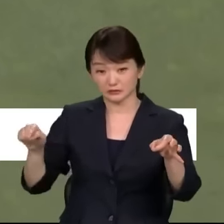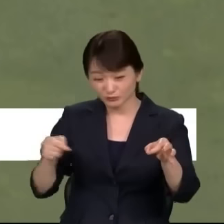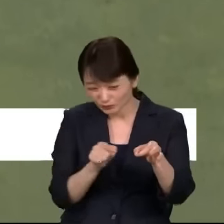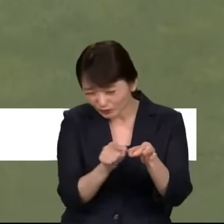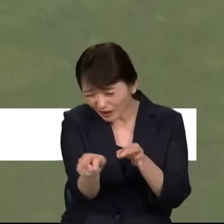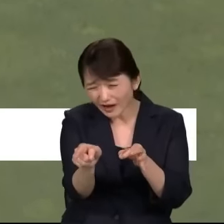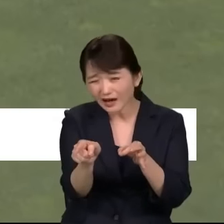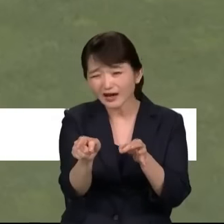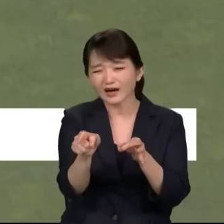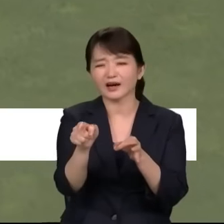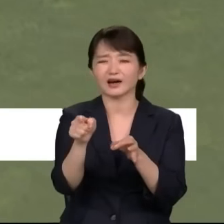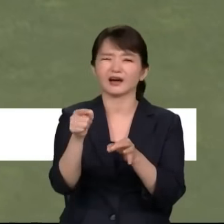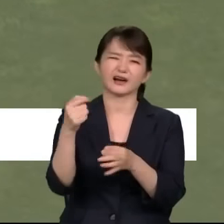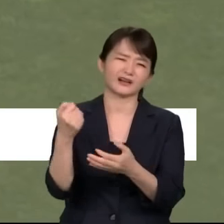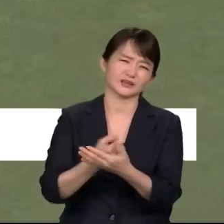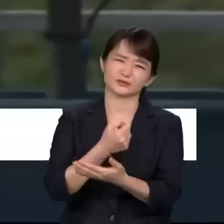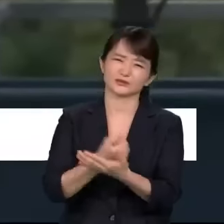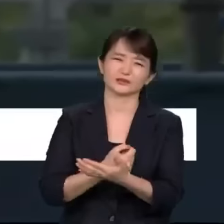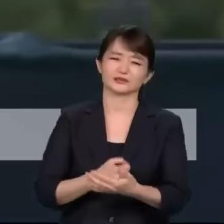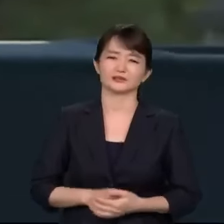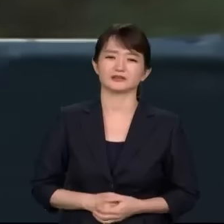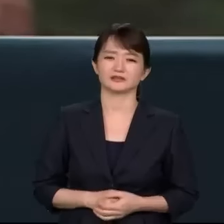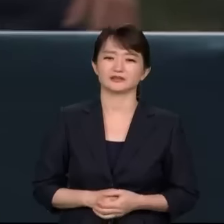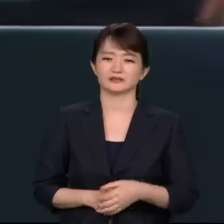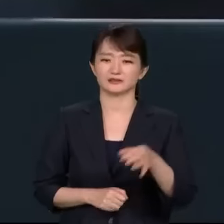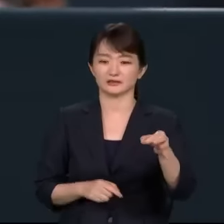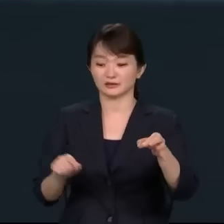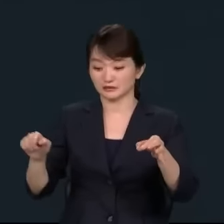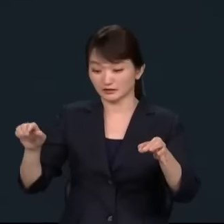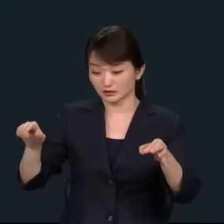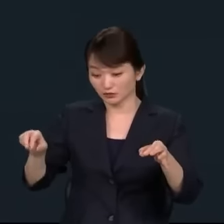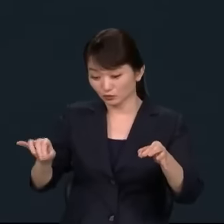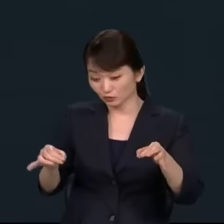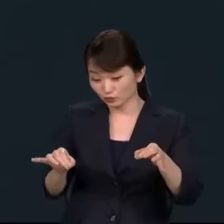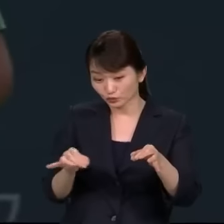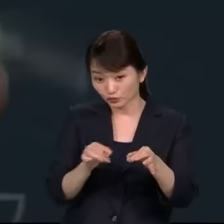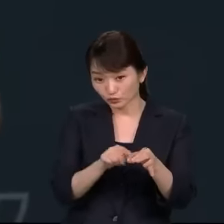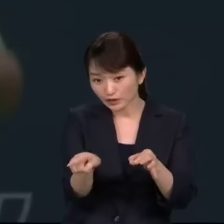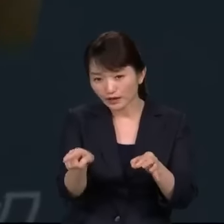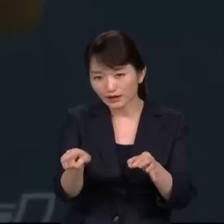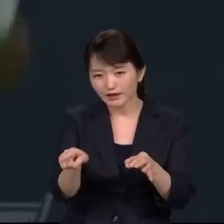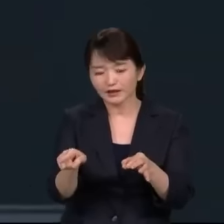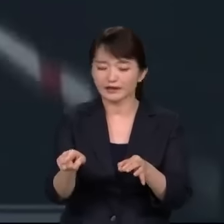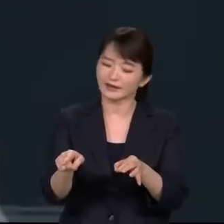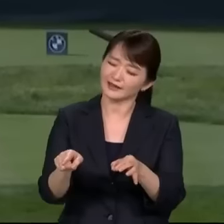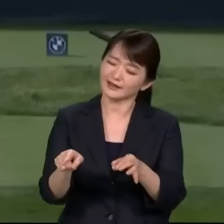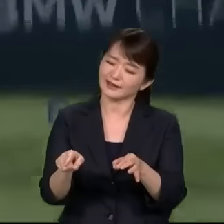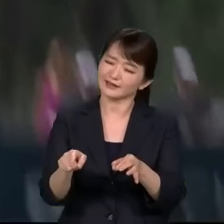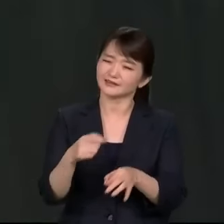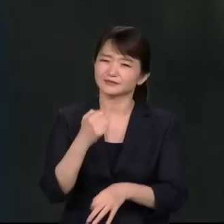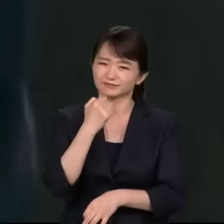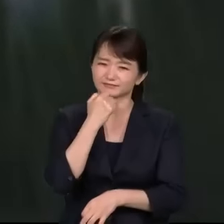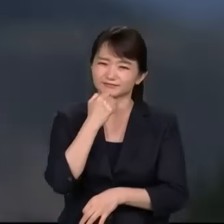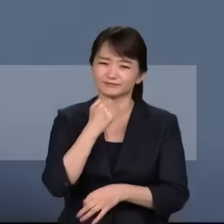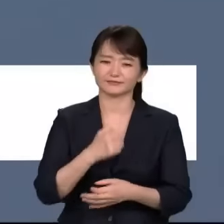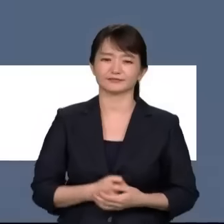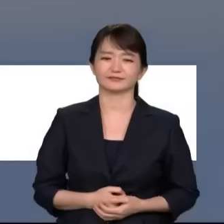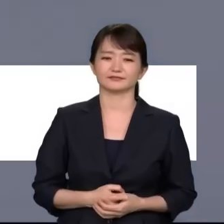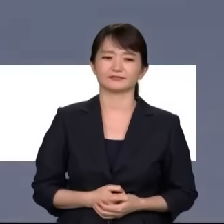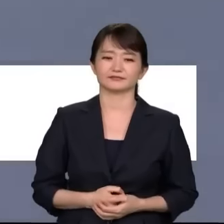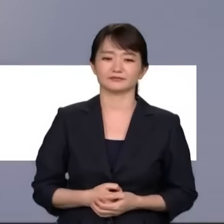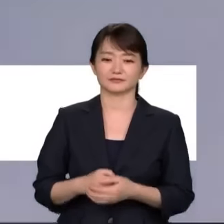the hole. Oh my God. 홀 가장자리에 맞고 튕겨 나간 공, 김시우도 허탈한 듯 웃고 맙니다. I saw it as soon as